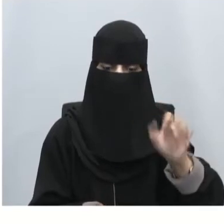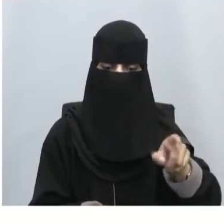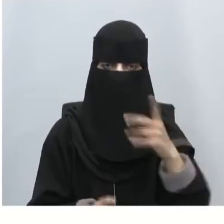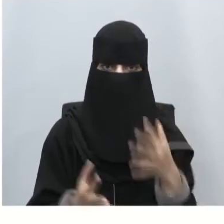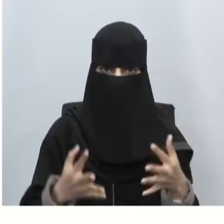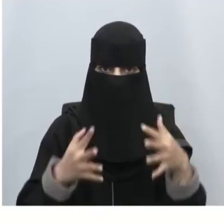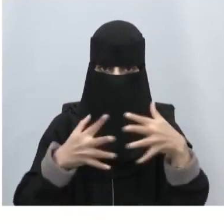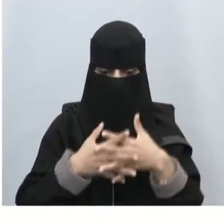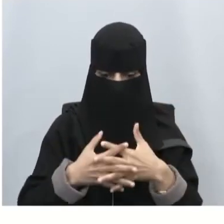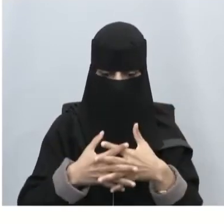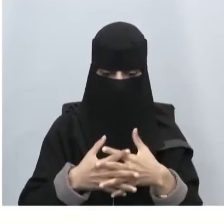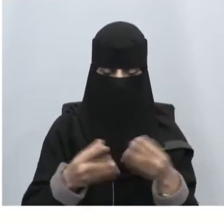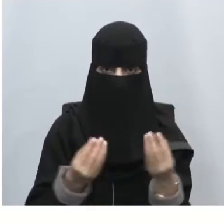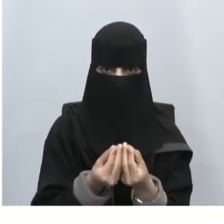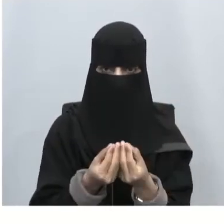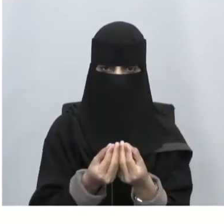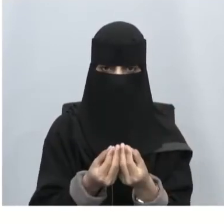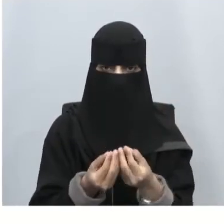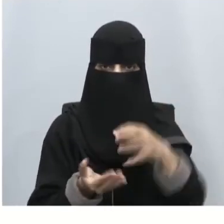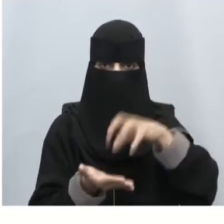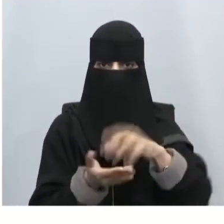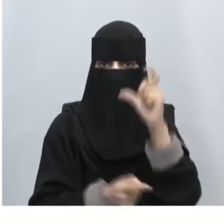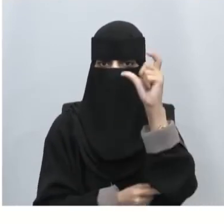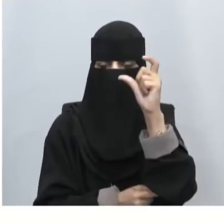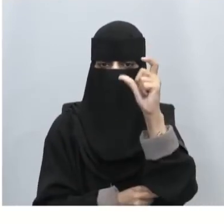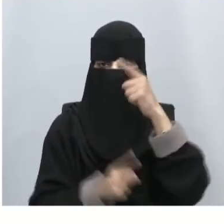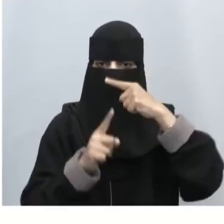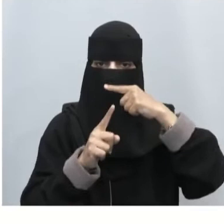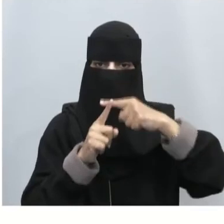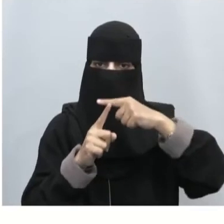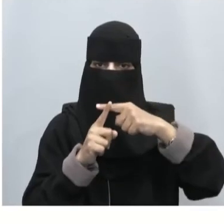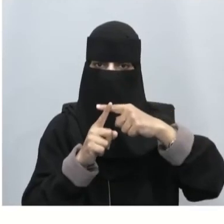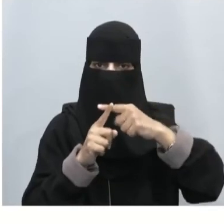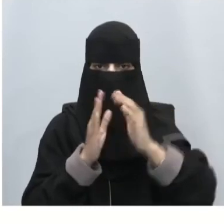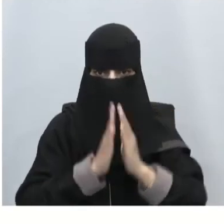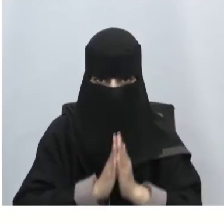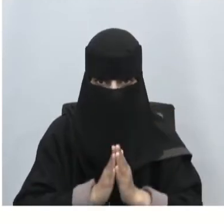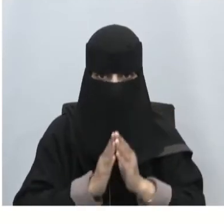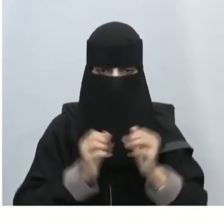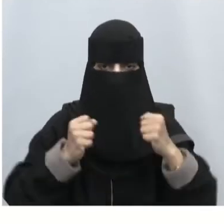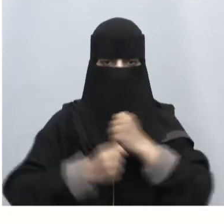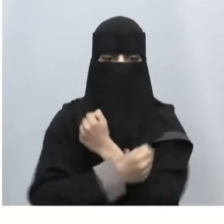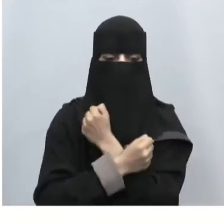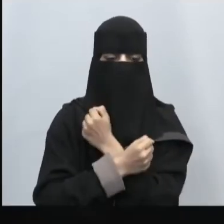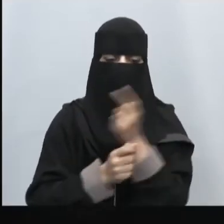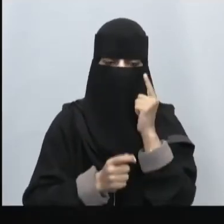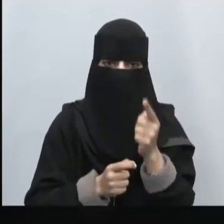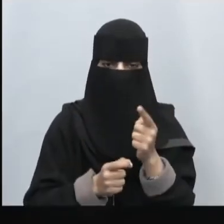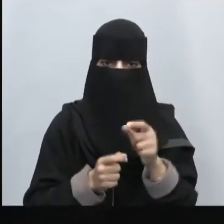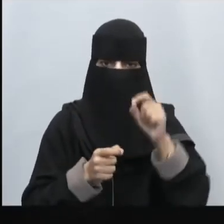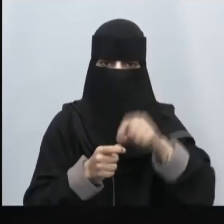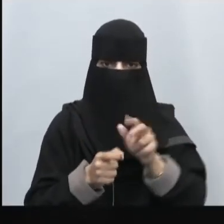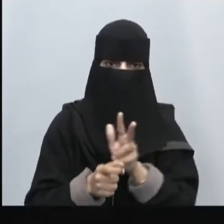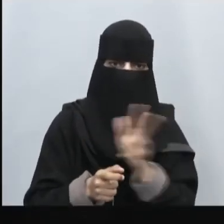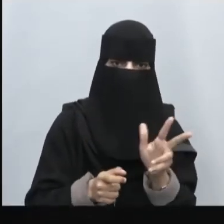تابعون للكنيسه الكاثولوجيه في غرب اوروبا فكان غالبيه الجيوش او الجنود الذين